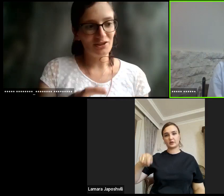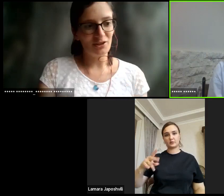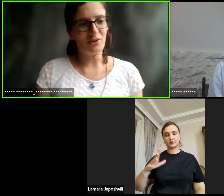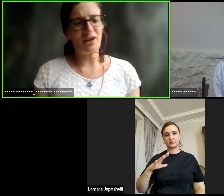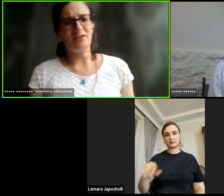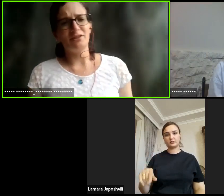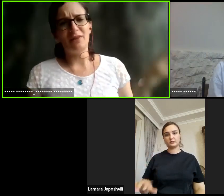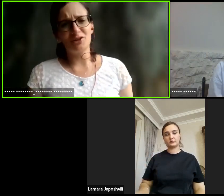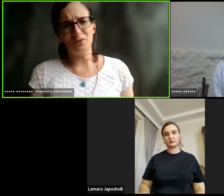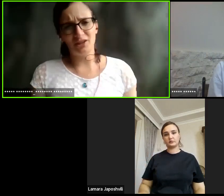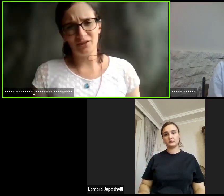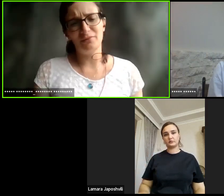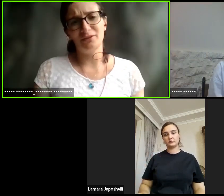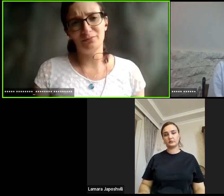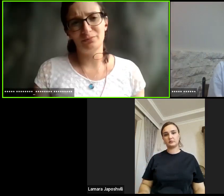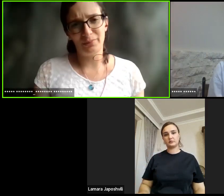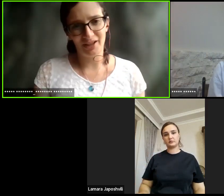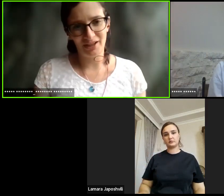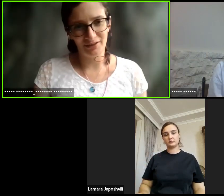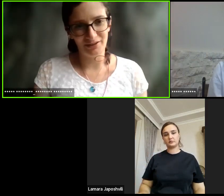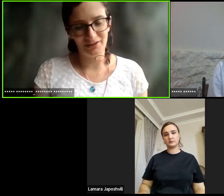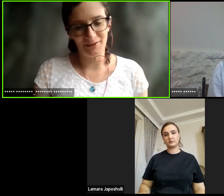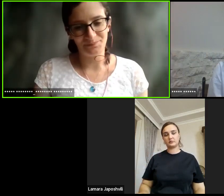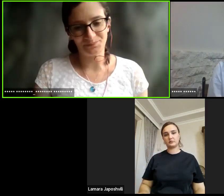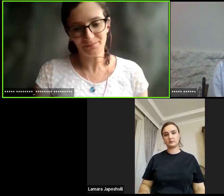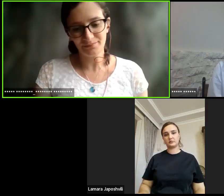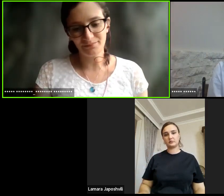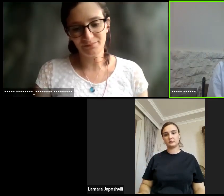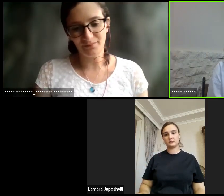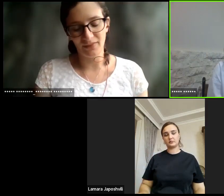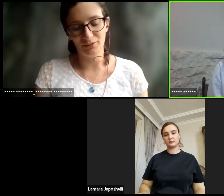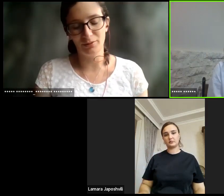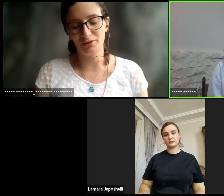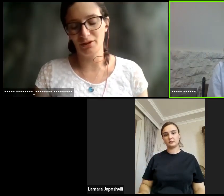ხოლმე ის შეცდომა, რომ აი მარჯვენა ფეხი ისამ